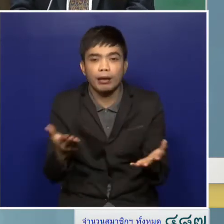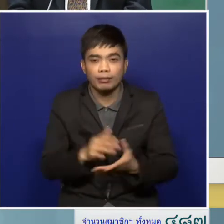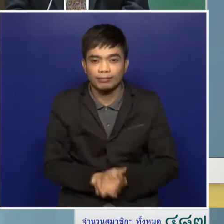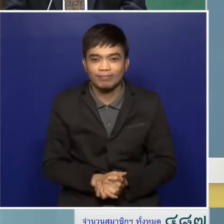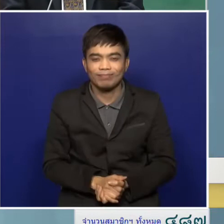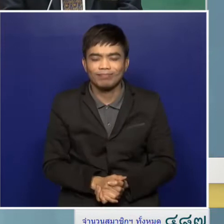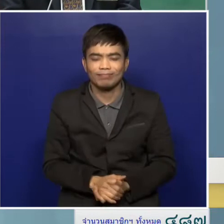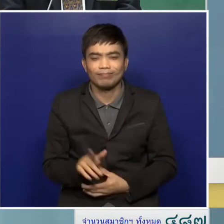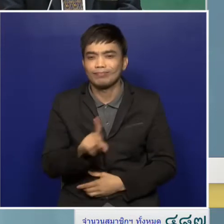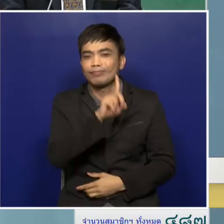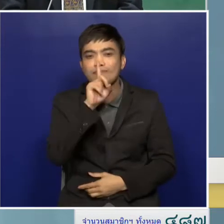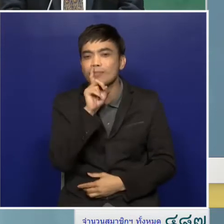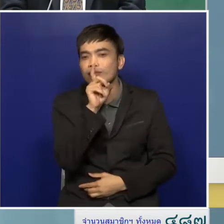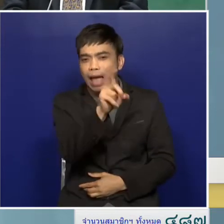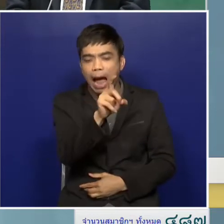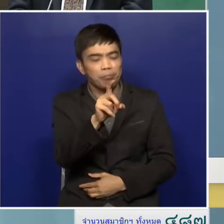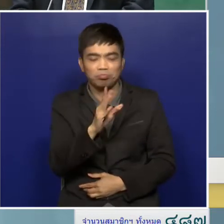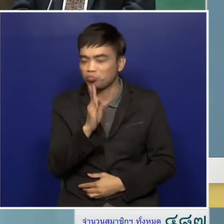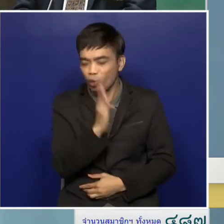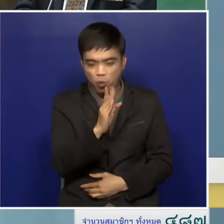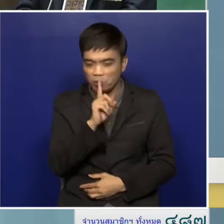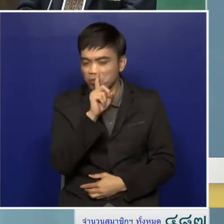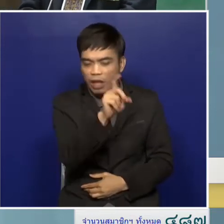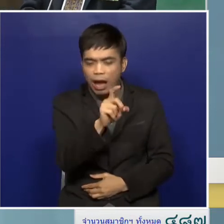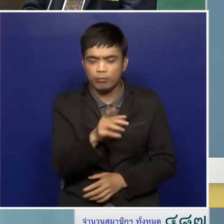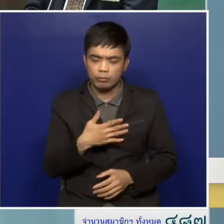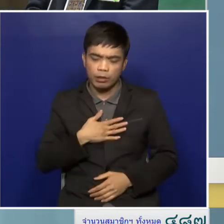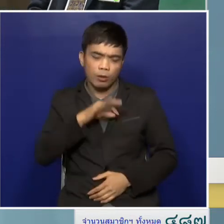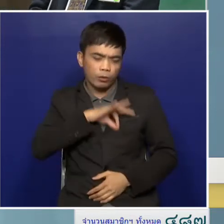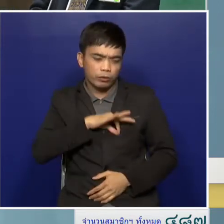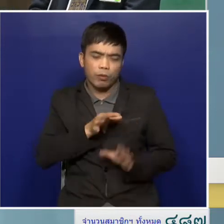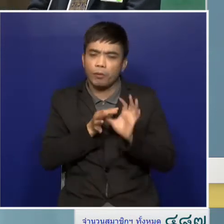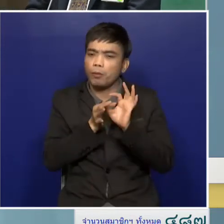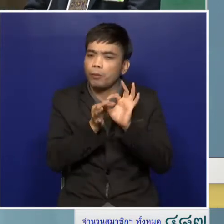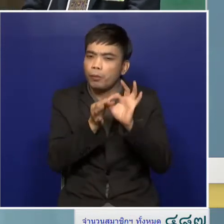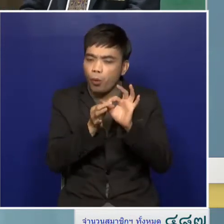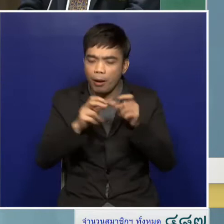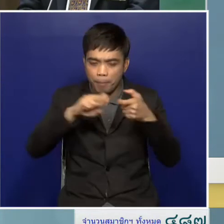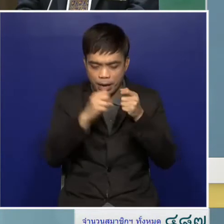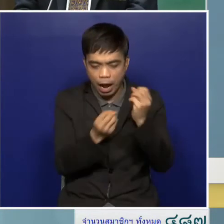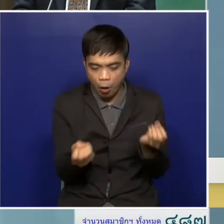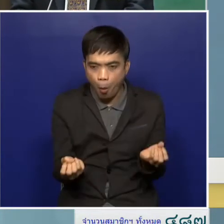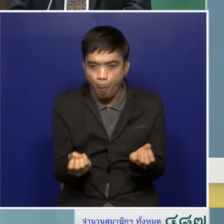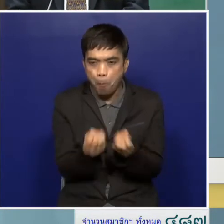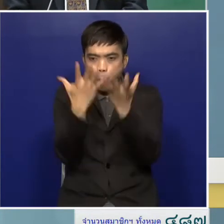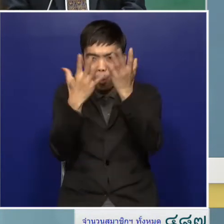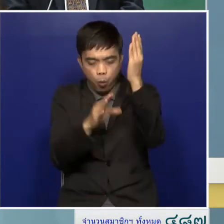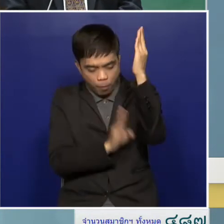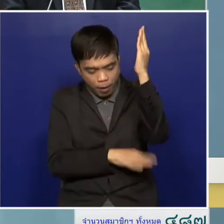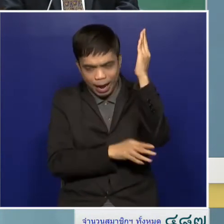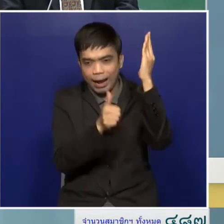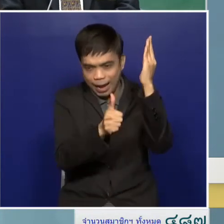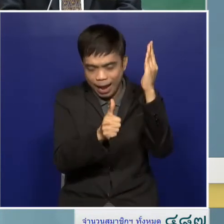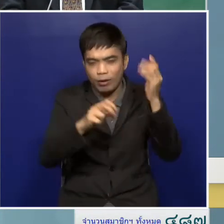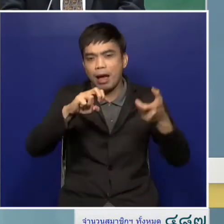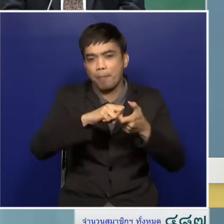ต้องเรียนท่านมนตรีตามตรงนะครับว่าความห่วงใหญ่นอกจากเรื่องของความไม่สงบแล้วสิ่งหนึ่งที่พวกเราเป็นสมาชิกสภา